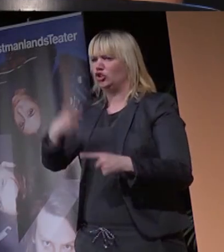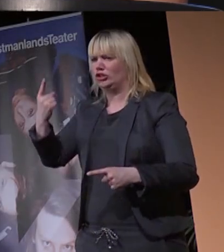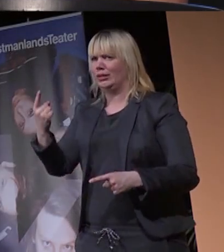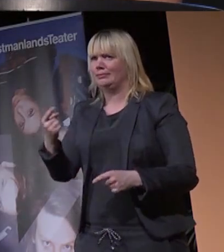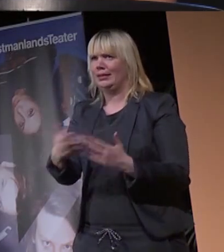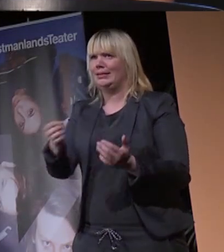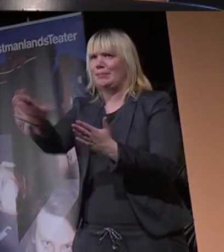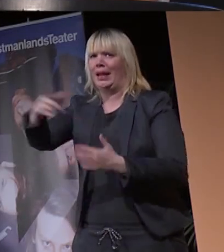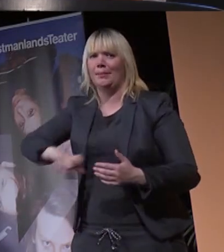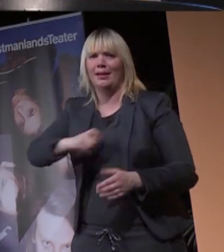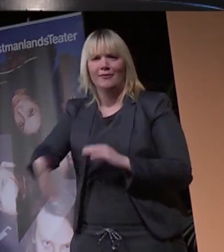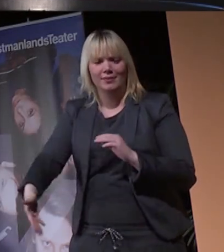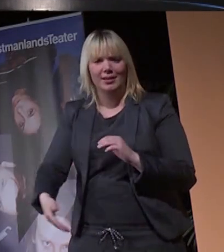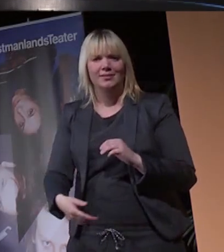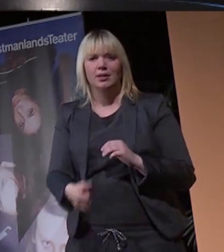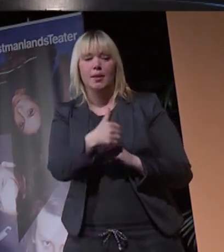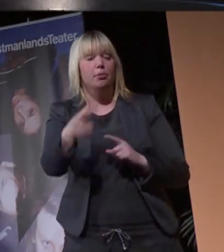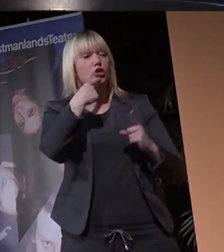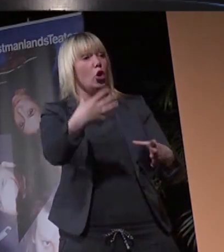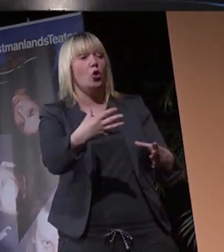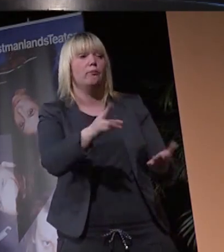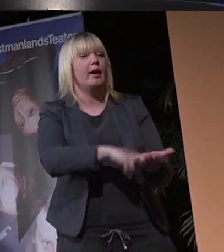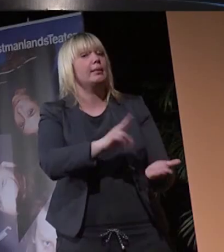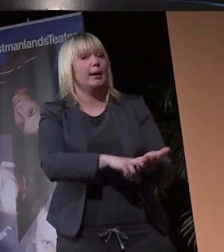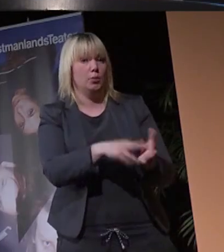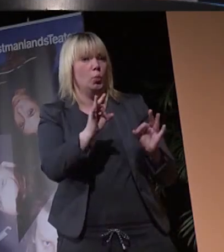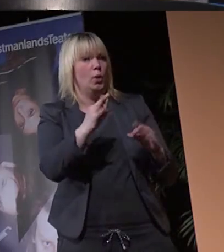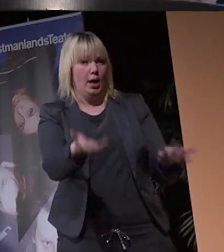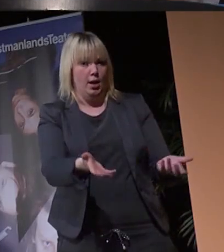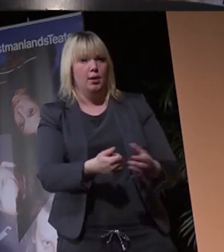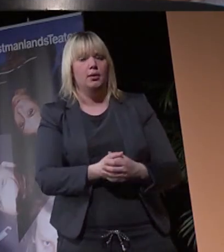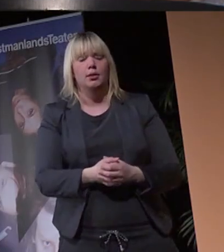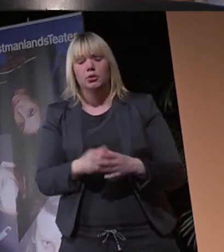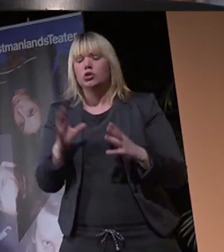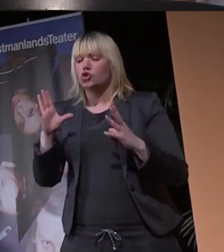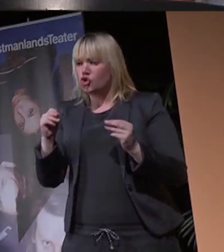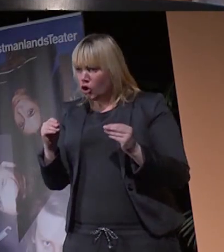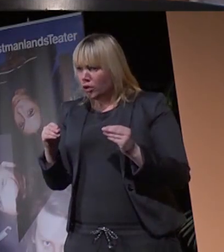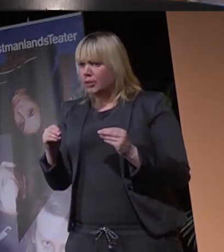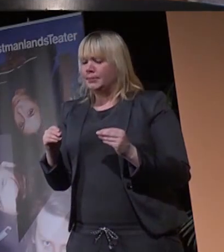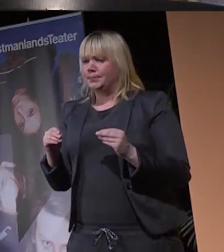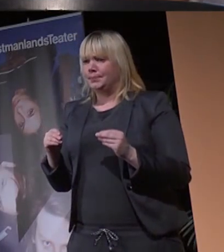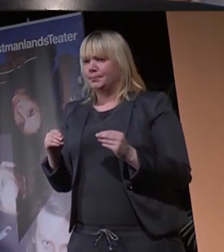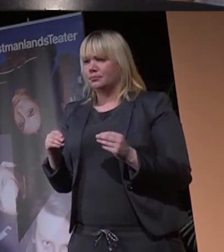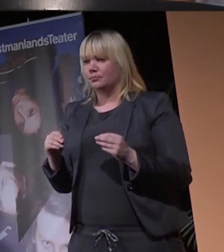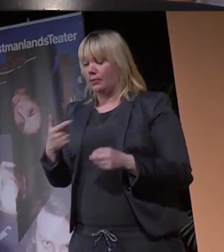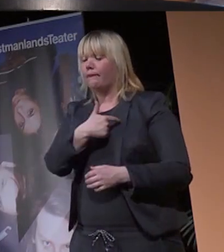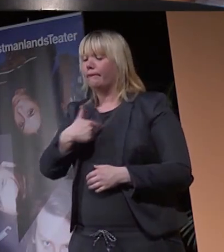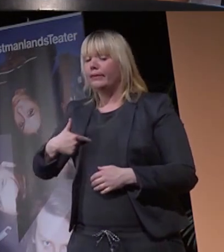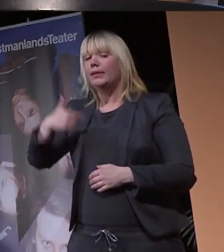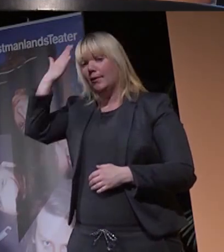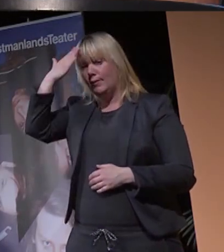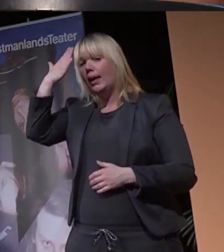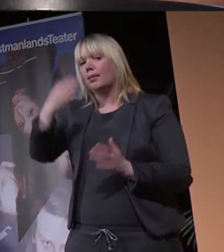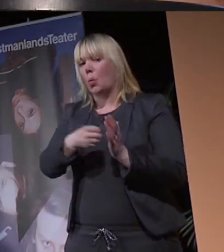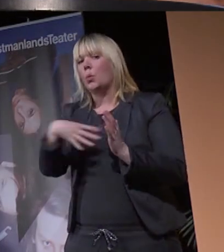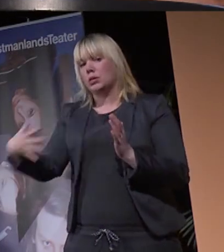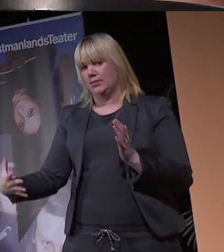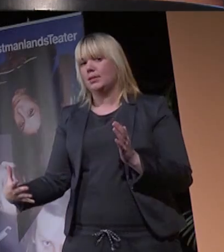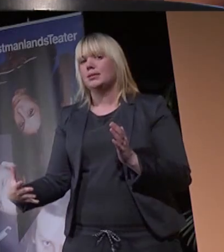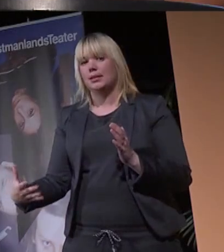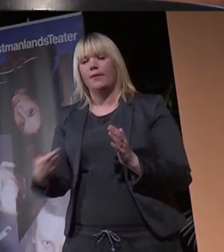aviserats sen tidigare och man har till och med sköt ju på det för att det skulle först börja. Det kom september 14 fick vi det. Ja, precis. Ja. Så det hände ju inte nu. Fast då vill man köra igång